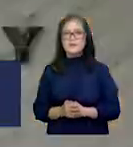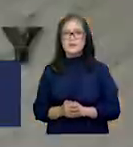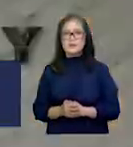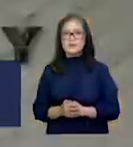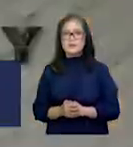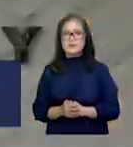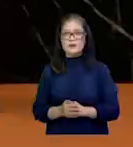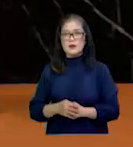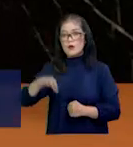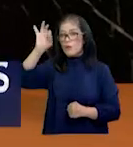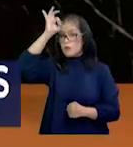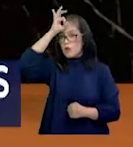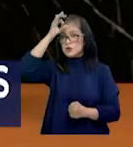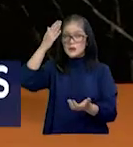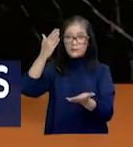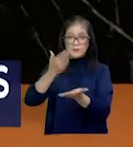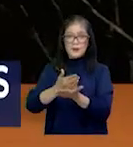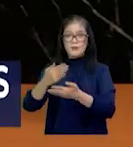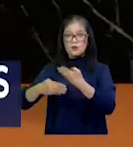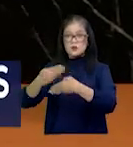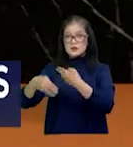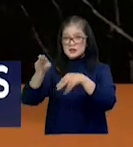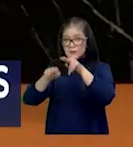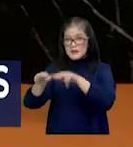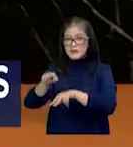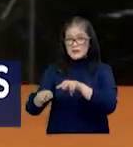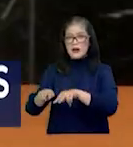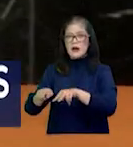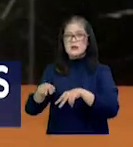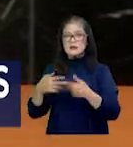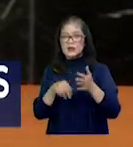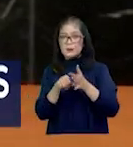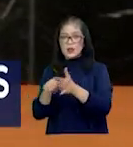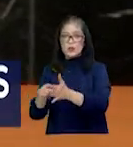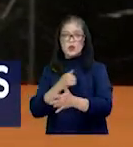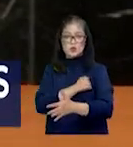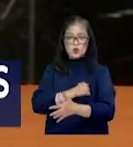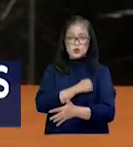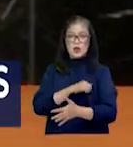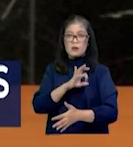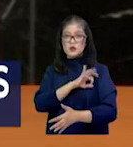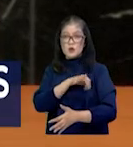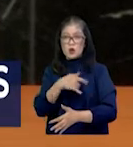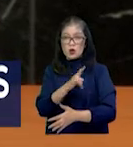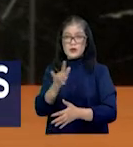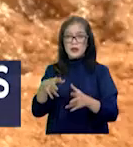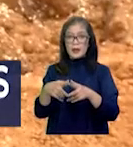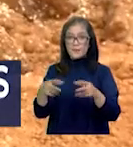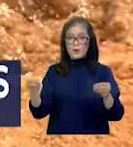Polda Metro Jaya memutuskan untuk menghentikan penyelidikan kasus penimbunan sembako bantuan sosial presiden di lapangan KSU Sukmajaya Depok, Jawa